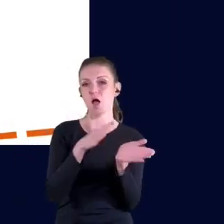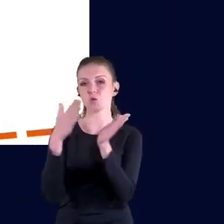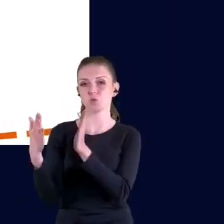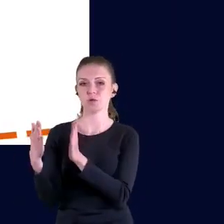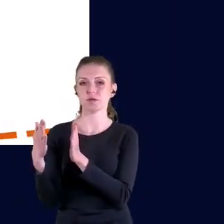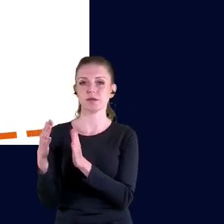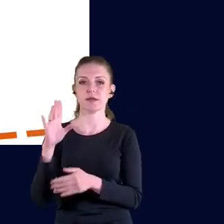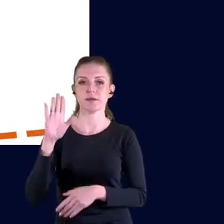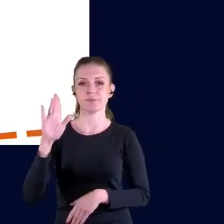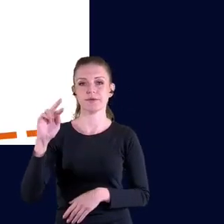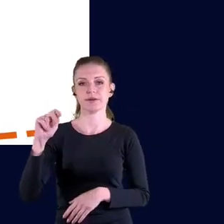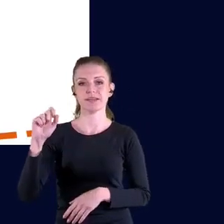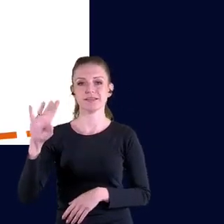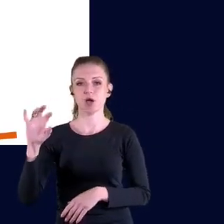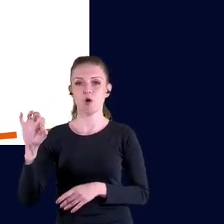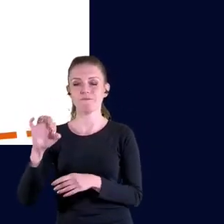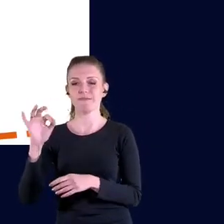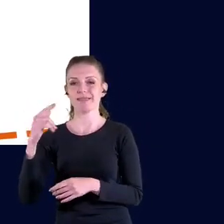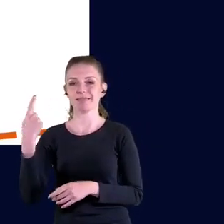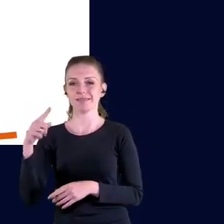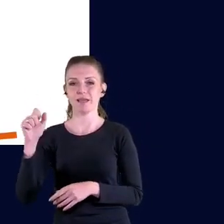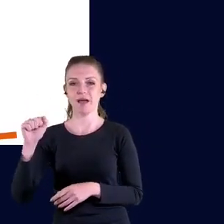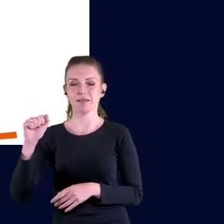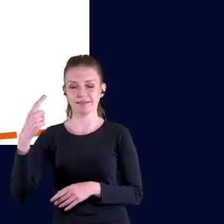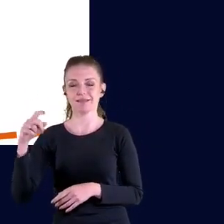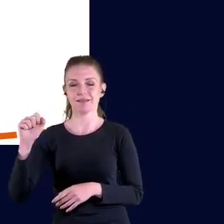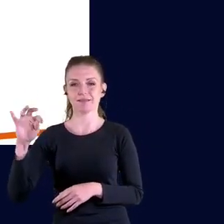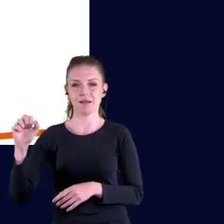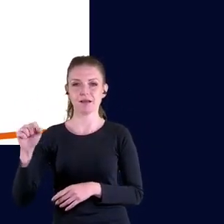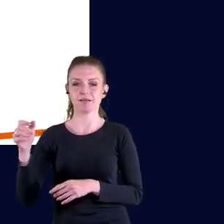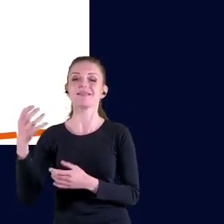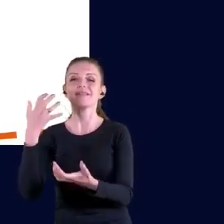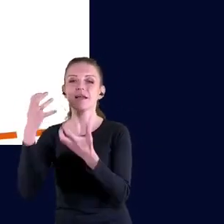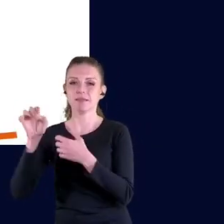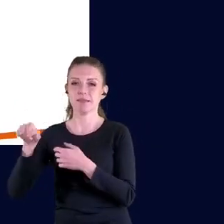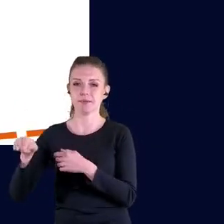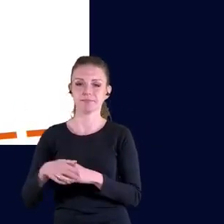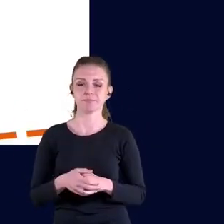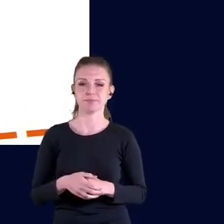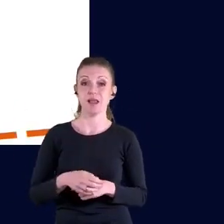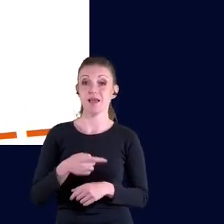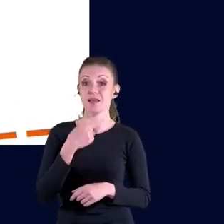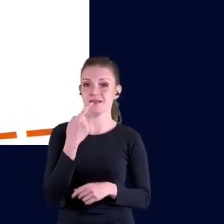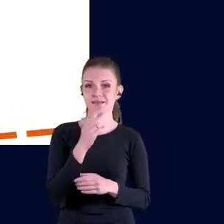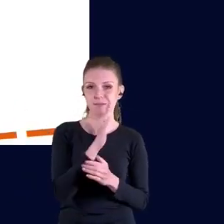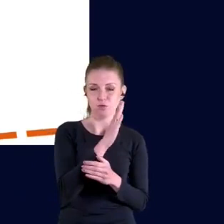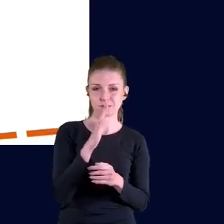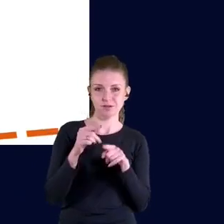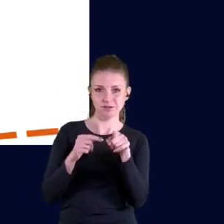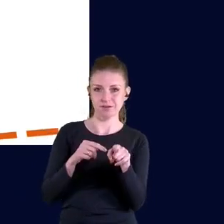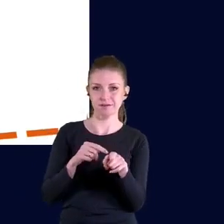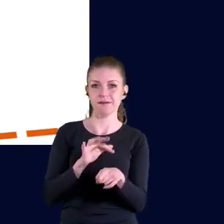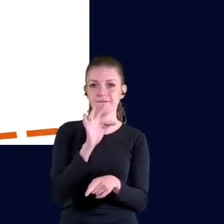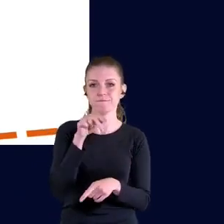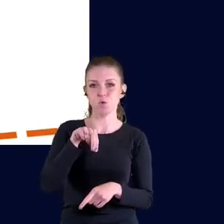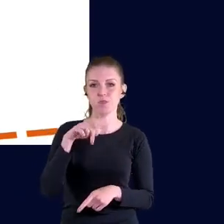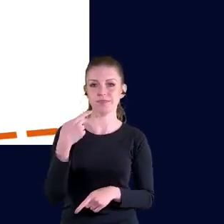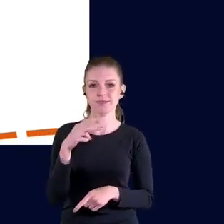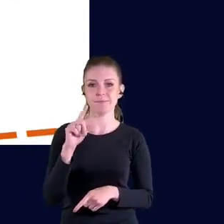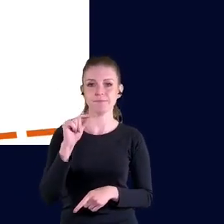bliżej Delta tworzone na potrzeby projektu mostu danych językiem bibliotecznego fanpejdża